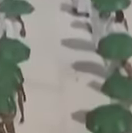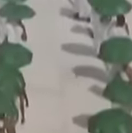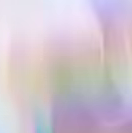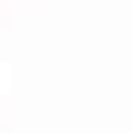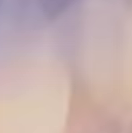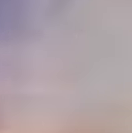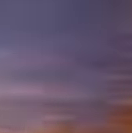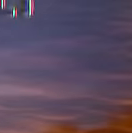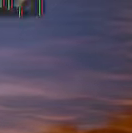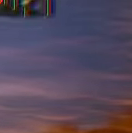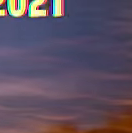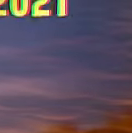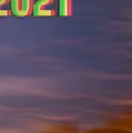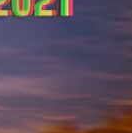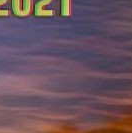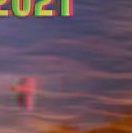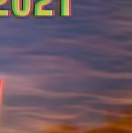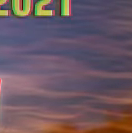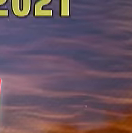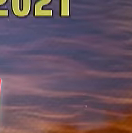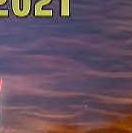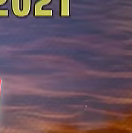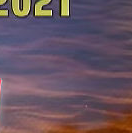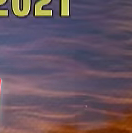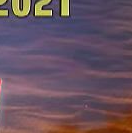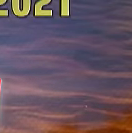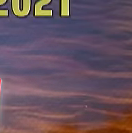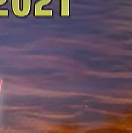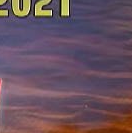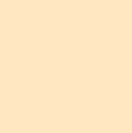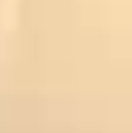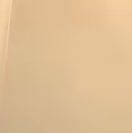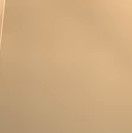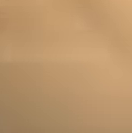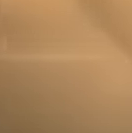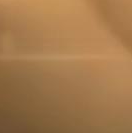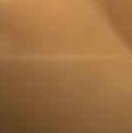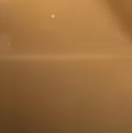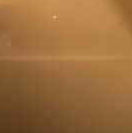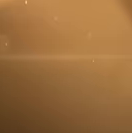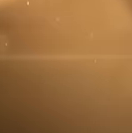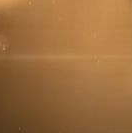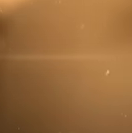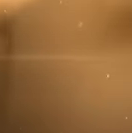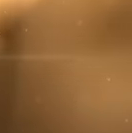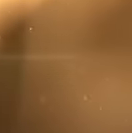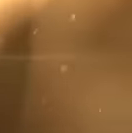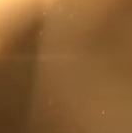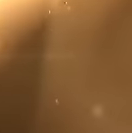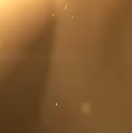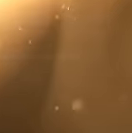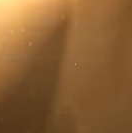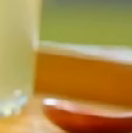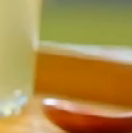Nantikan Salam Baitullah bermula 6 Julai ini setiap hari 9 malam. Dibawakan khas bersama